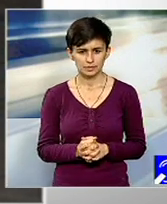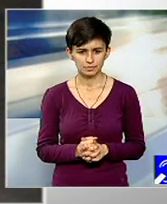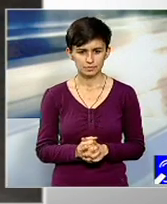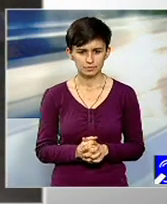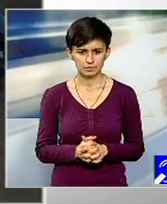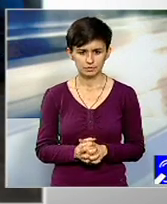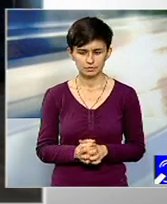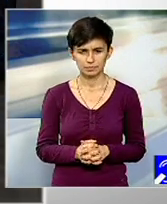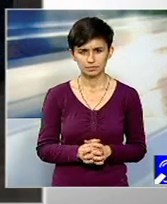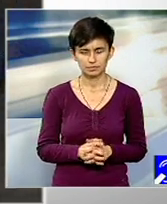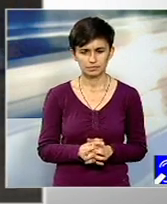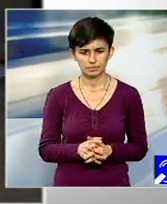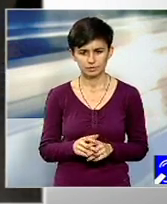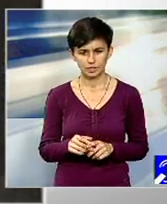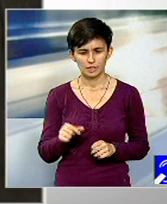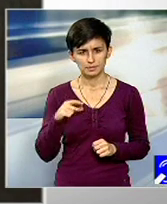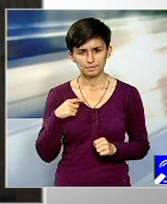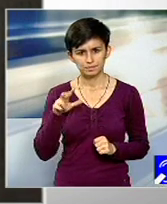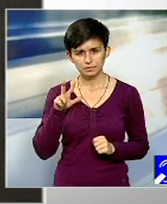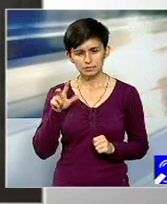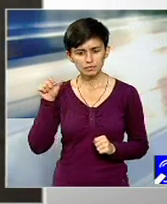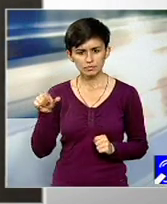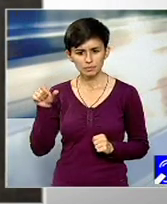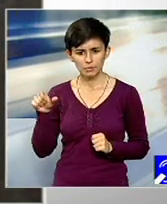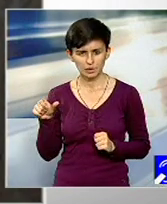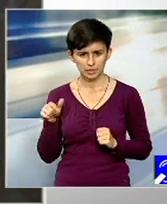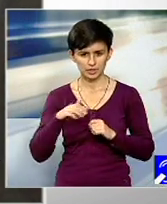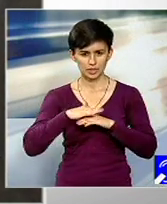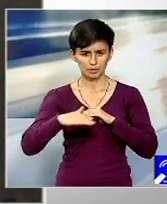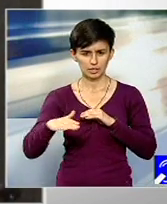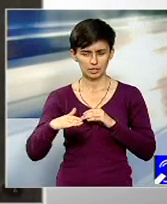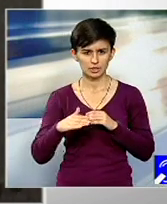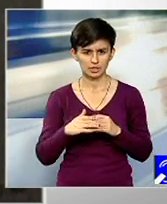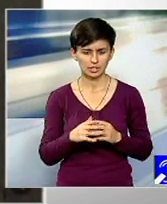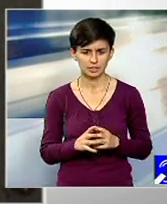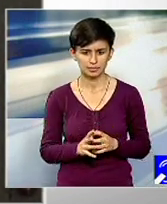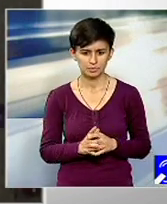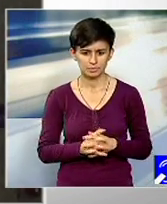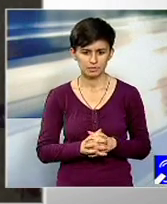Normal, rezervele sunt 2-3, acum depinde de lot. Da.